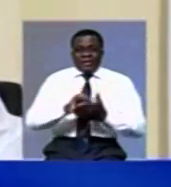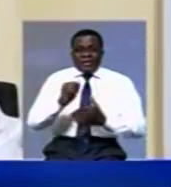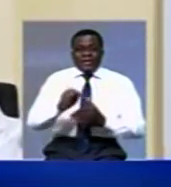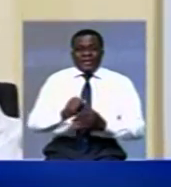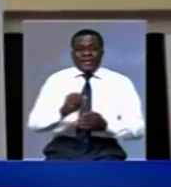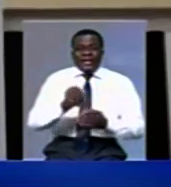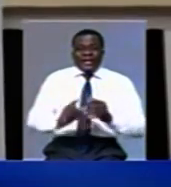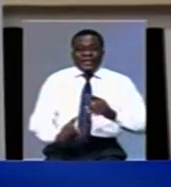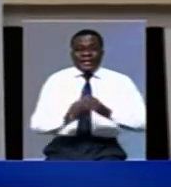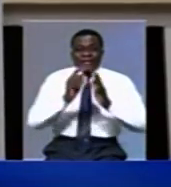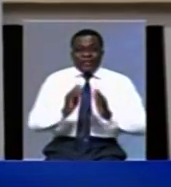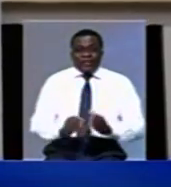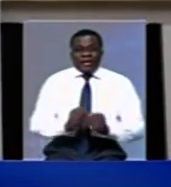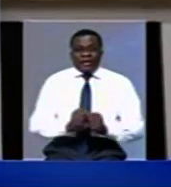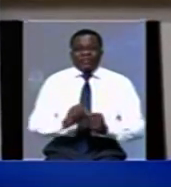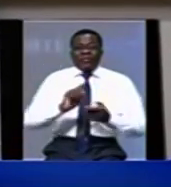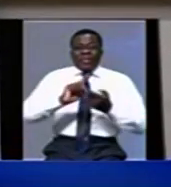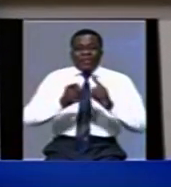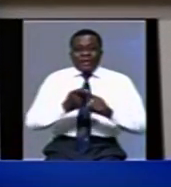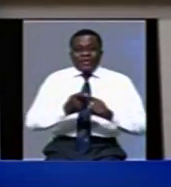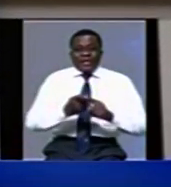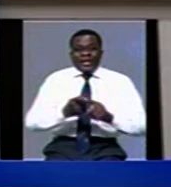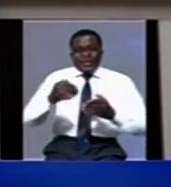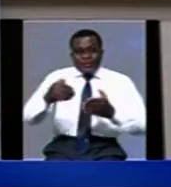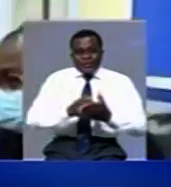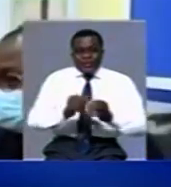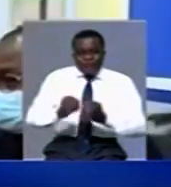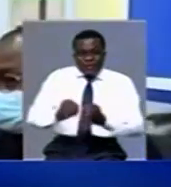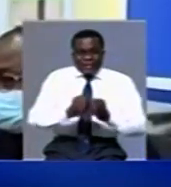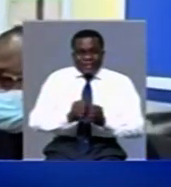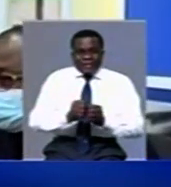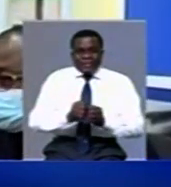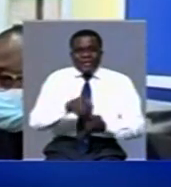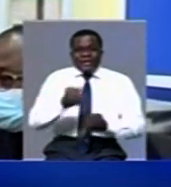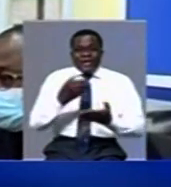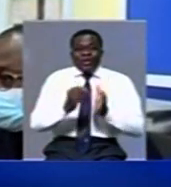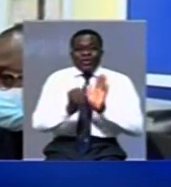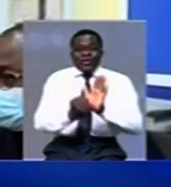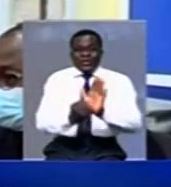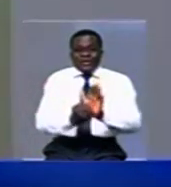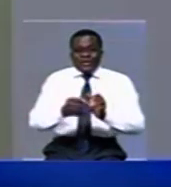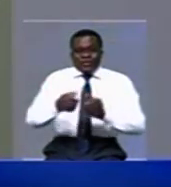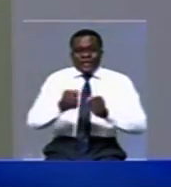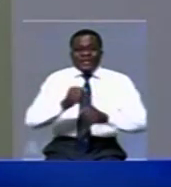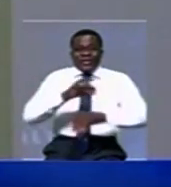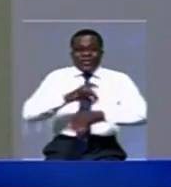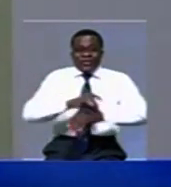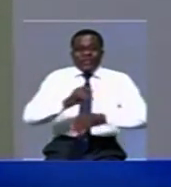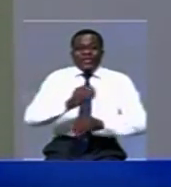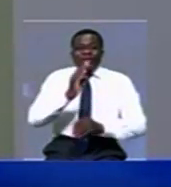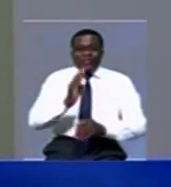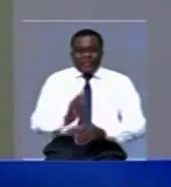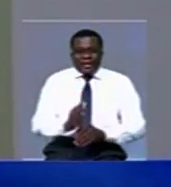ces intervenants. Deux partenaires de nouveau ensemble, c'est plutôt un bon signe pour la gestion du foncier au